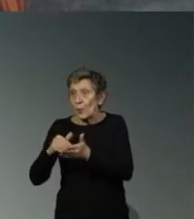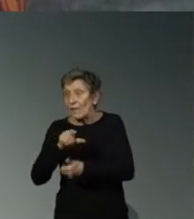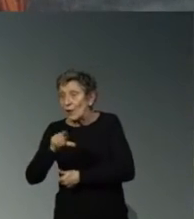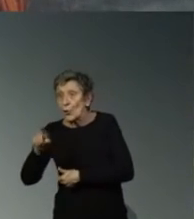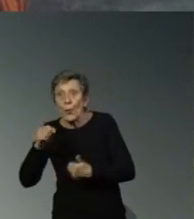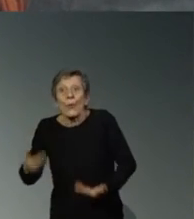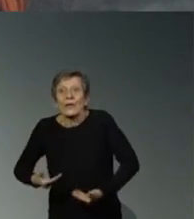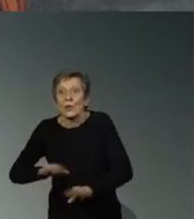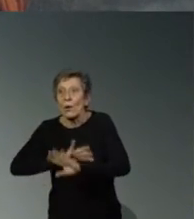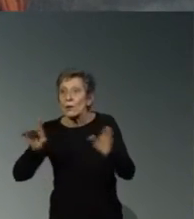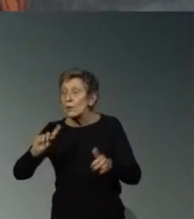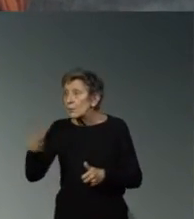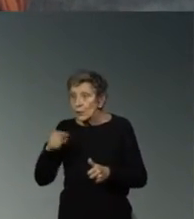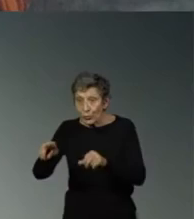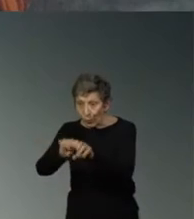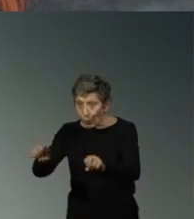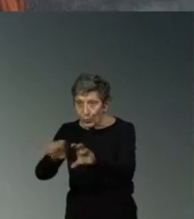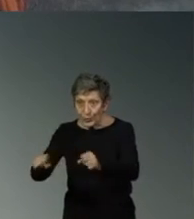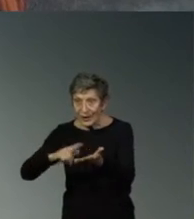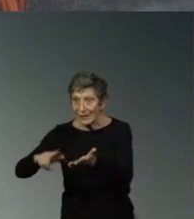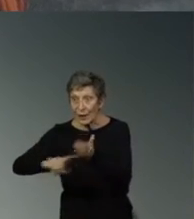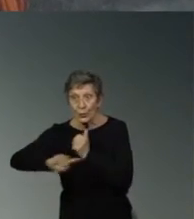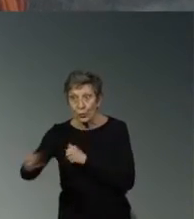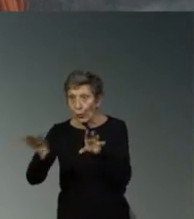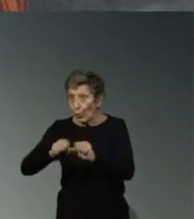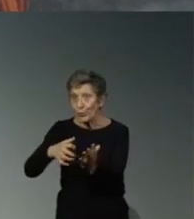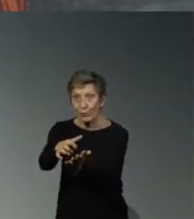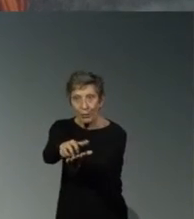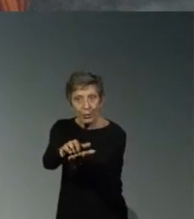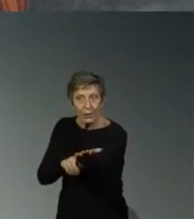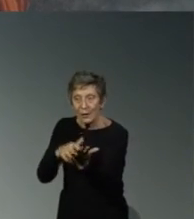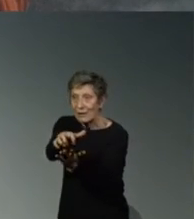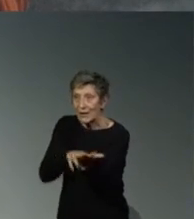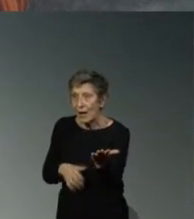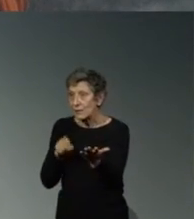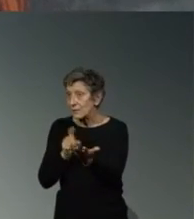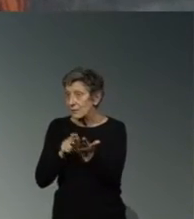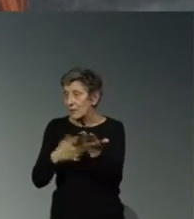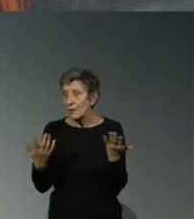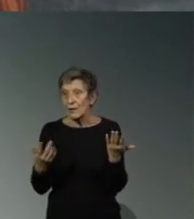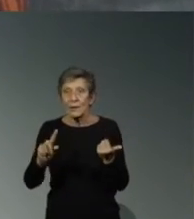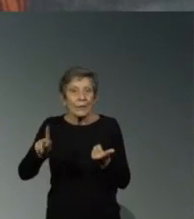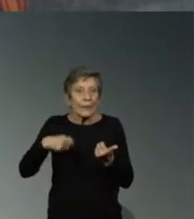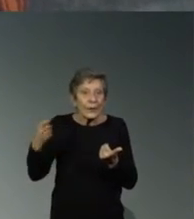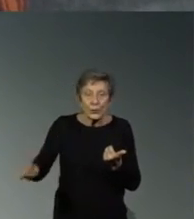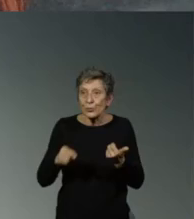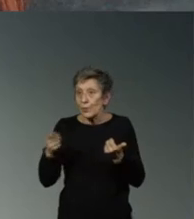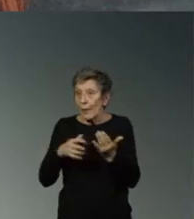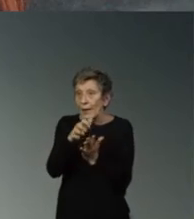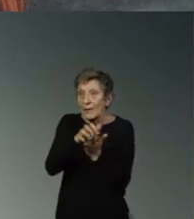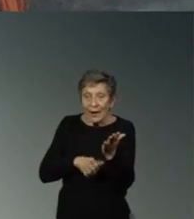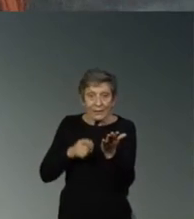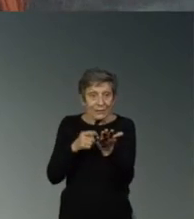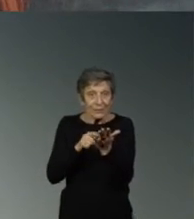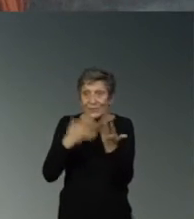Et évidemment, il ne produit pas de la littérature, il produit du texte. Il produit du texte avec, statistiquement, comme vous le disiez, du déjà connu, en fait.